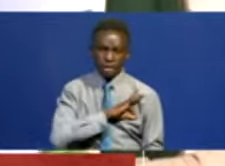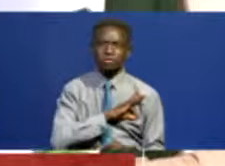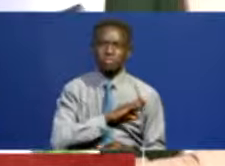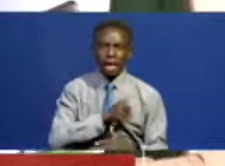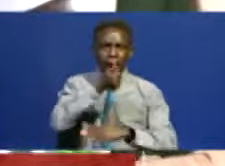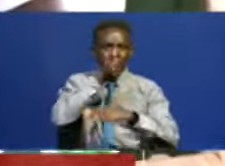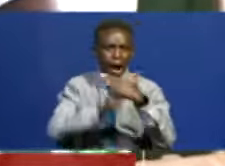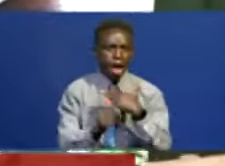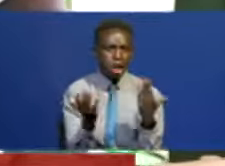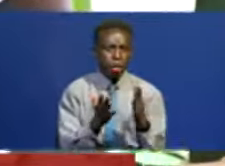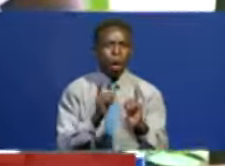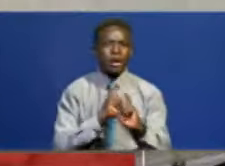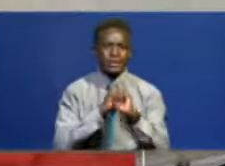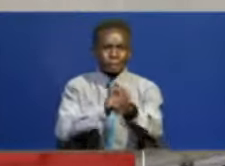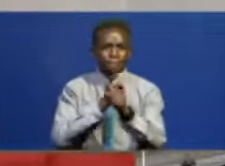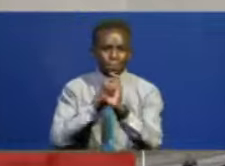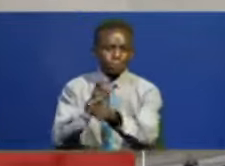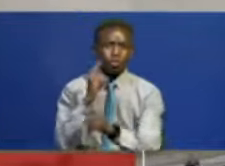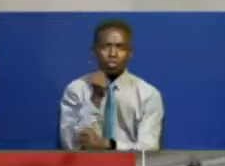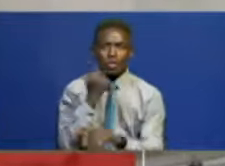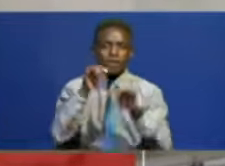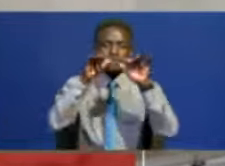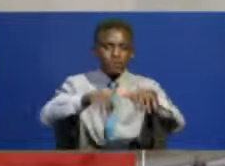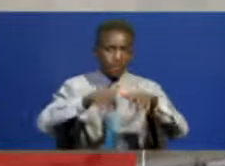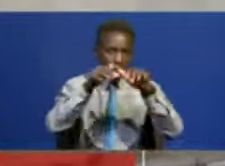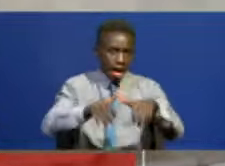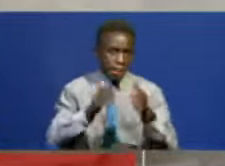wa kuwatuza wakulima.